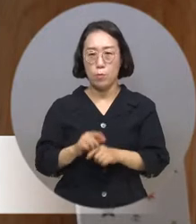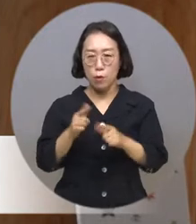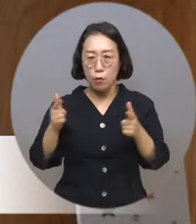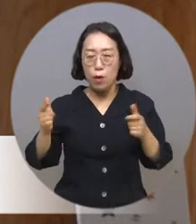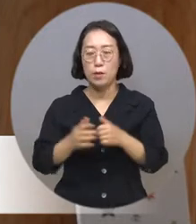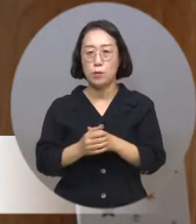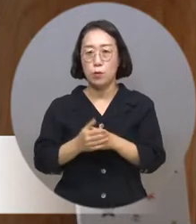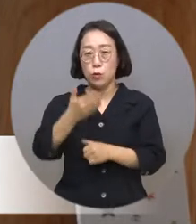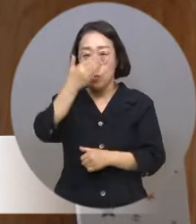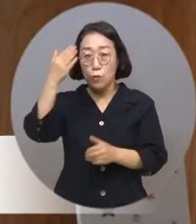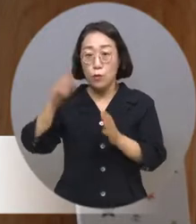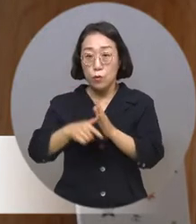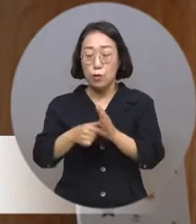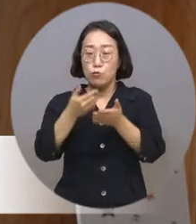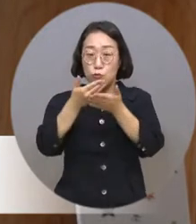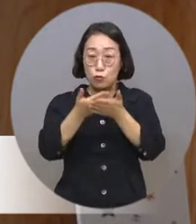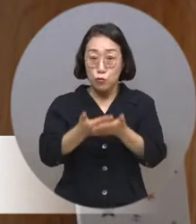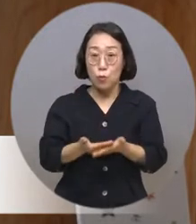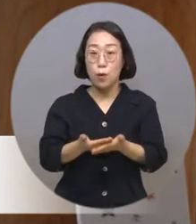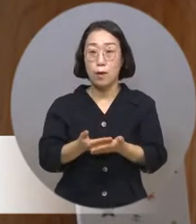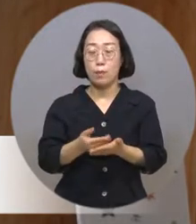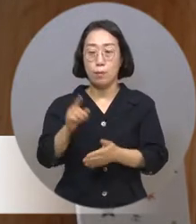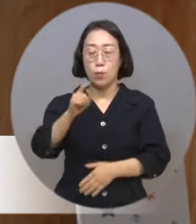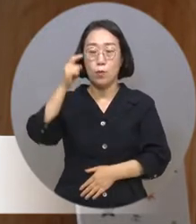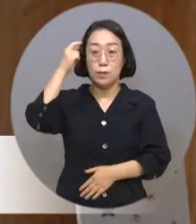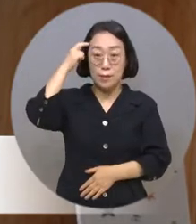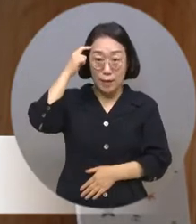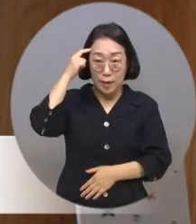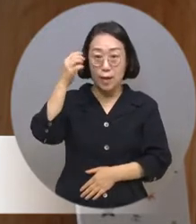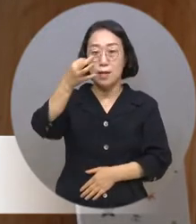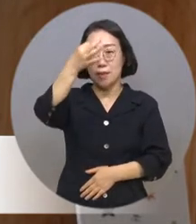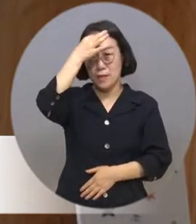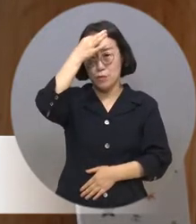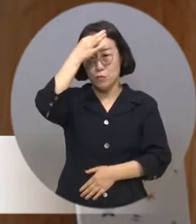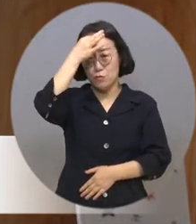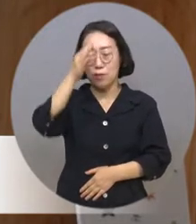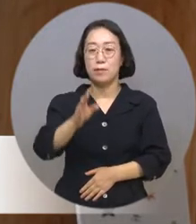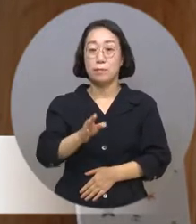청소년에게 익혀야 할 가장 중요한 그런 기술이라 할까요?